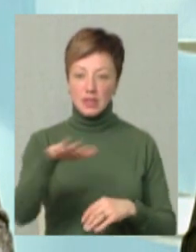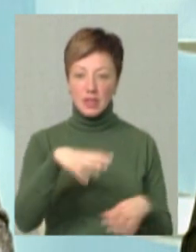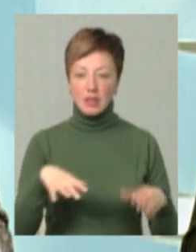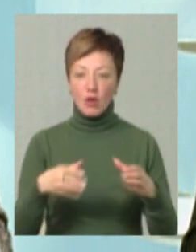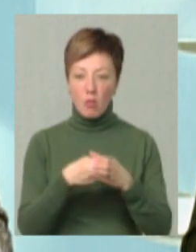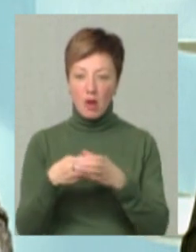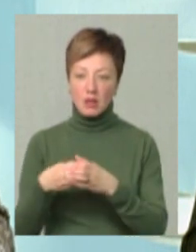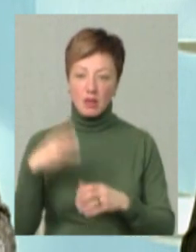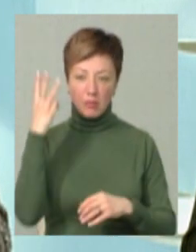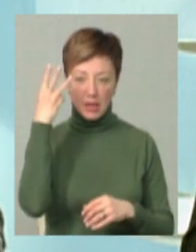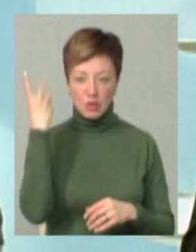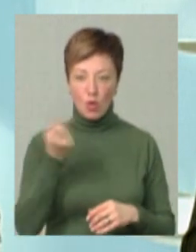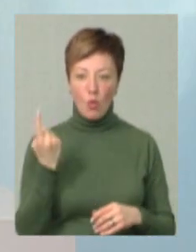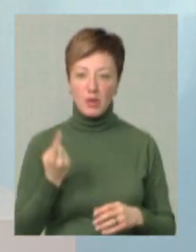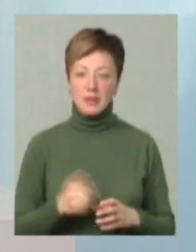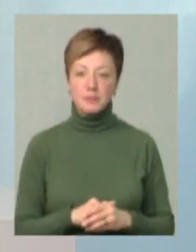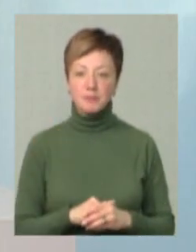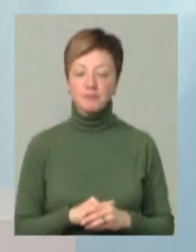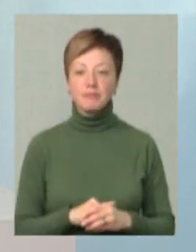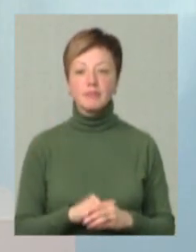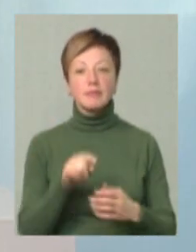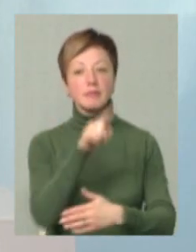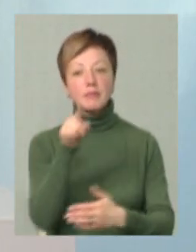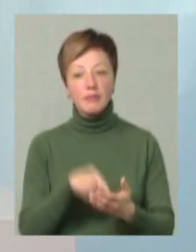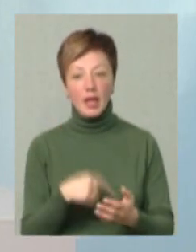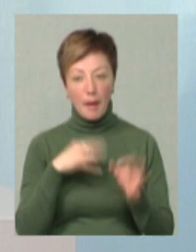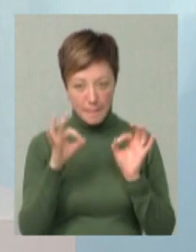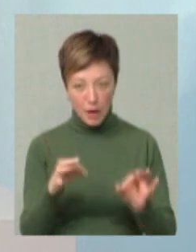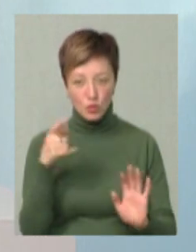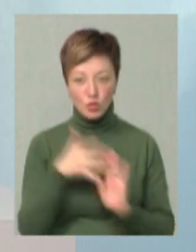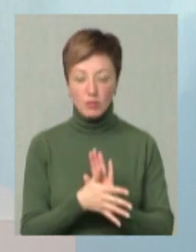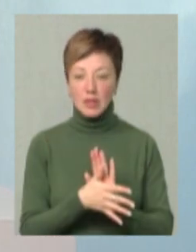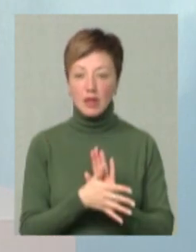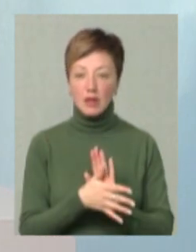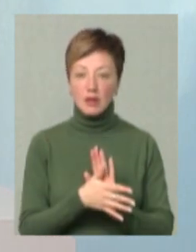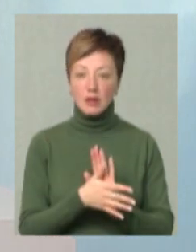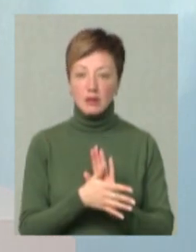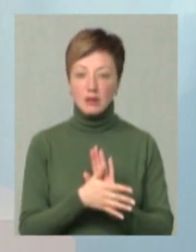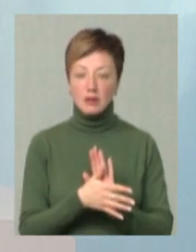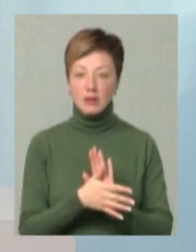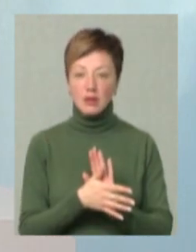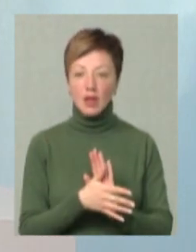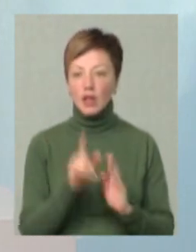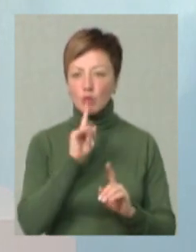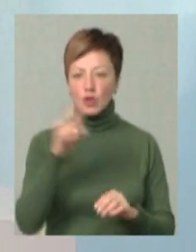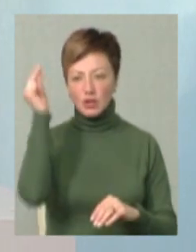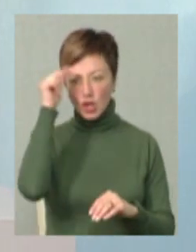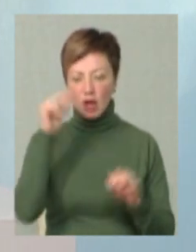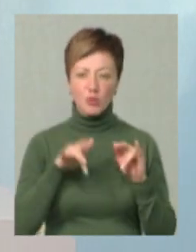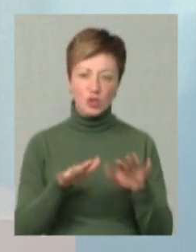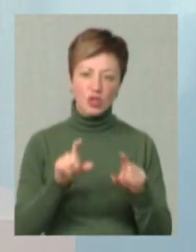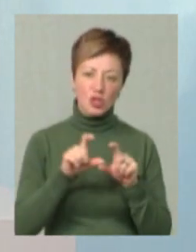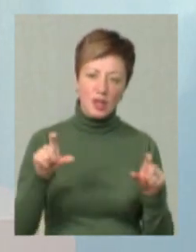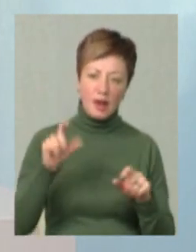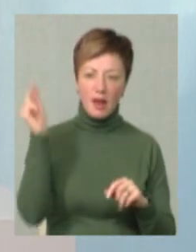територіальних громадах Хмельницької області. Чи правильно я зрозуміла, що ми не будемо торкатися такого навчального процесу, то що